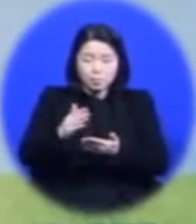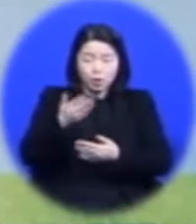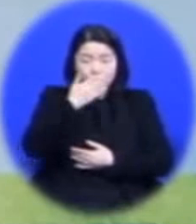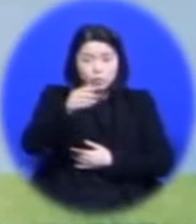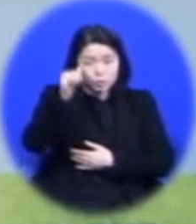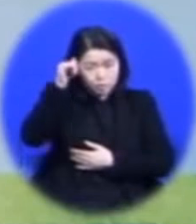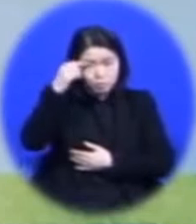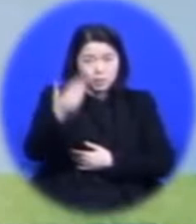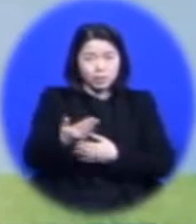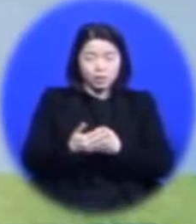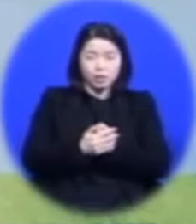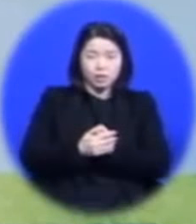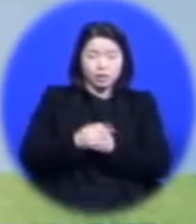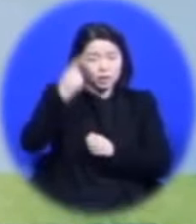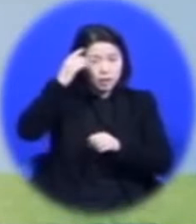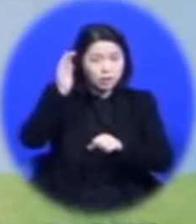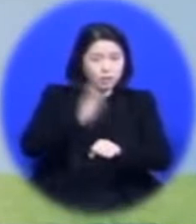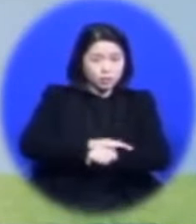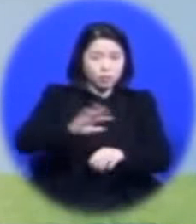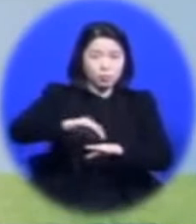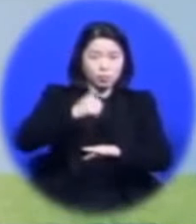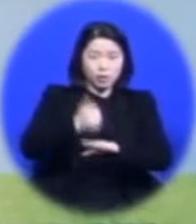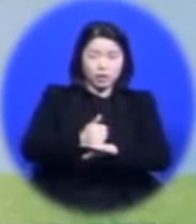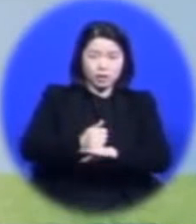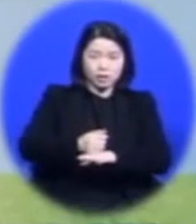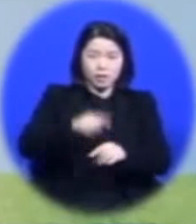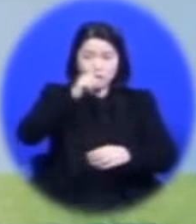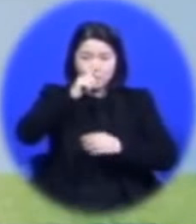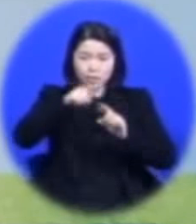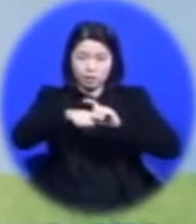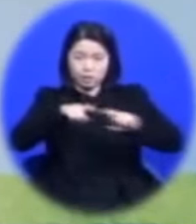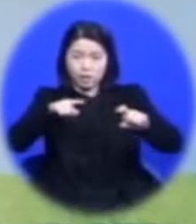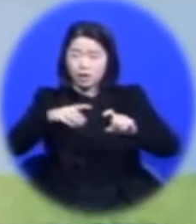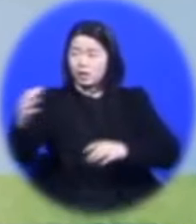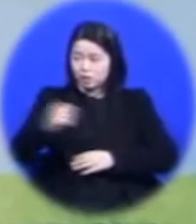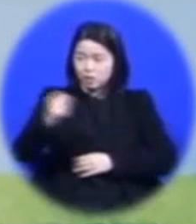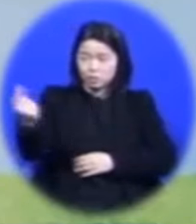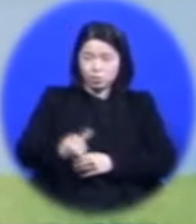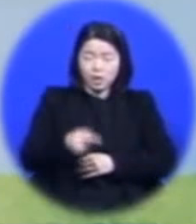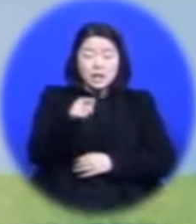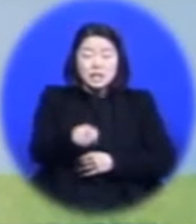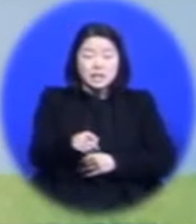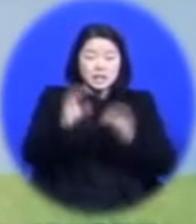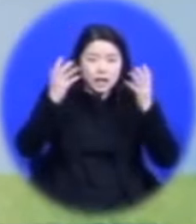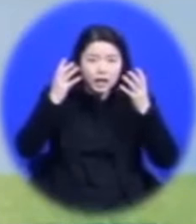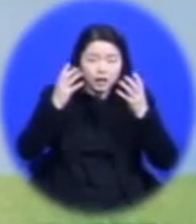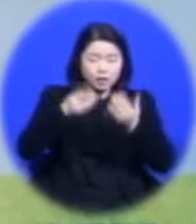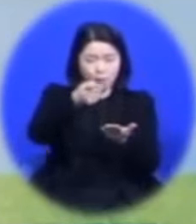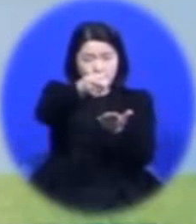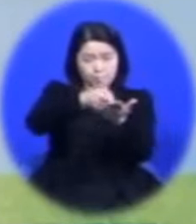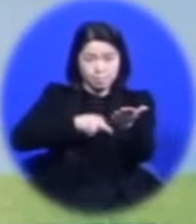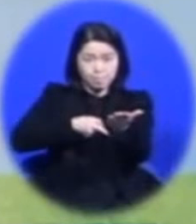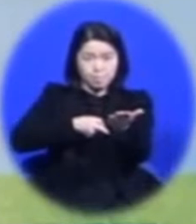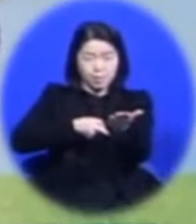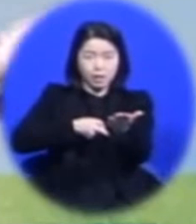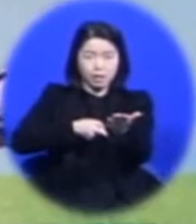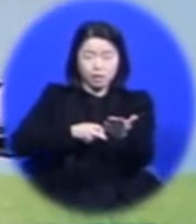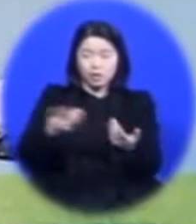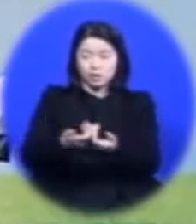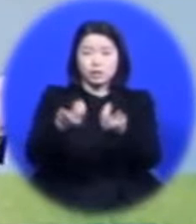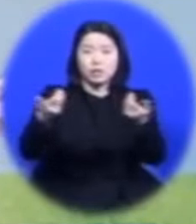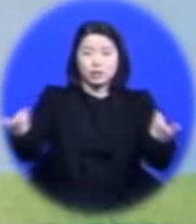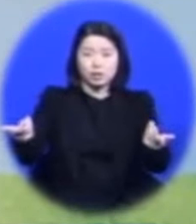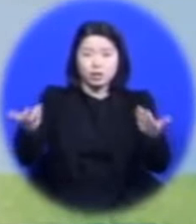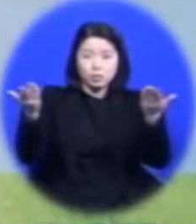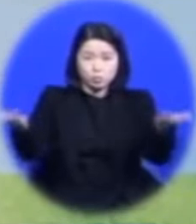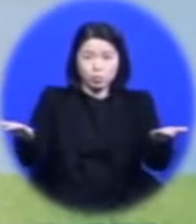있겠어요 솔로몬이 칼을 가져와라이 아이 반으로 잘라라 두 여인에게